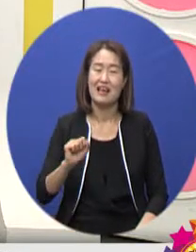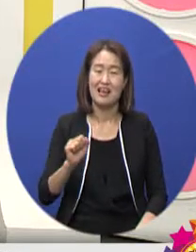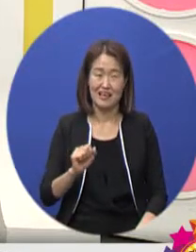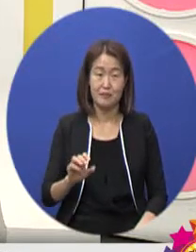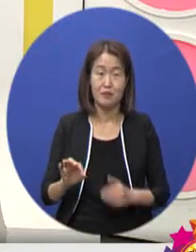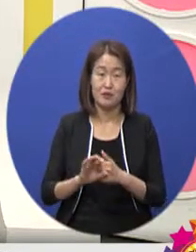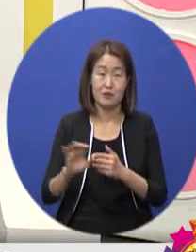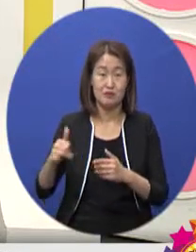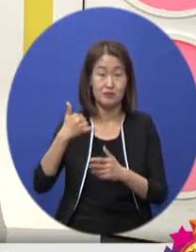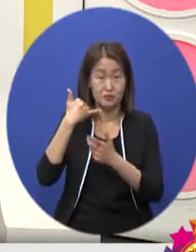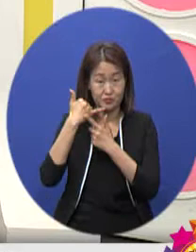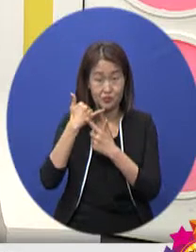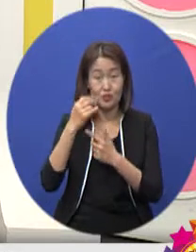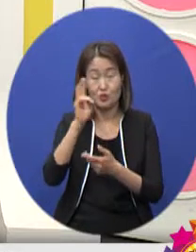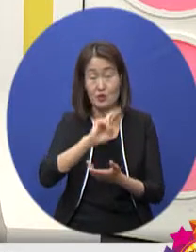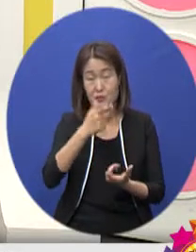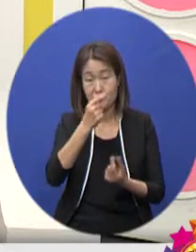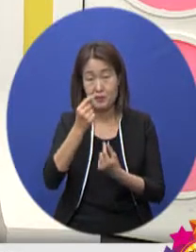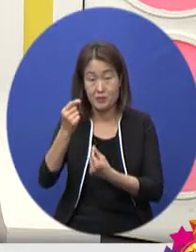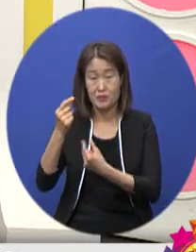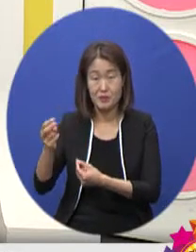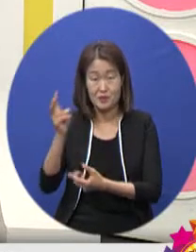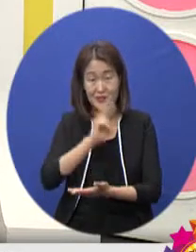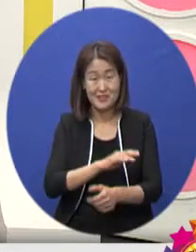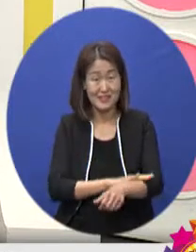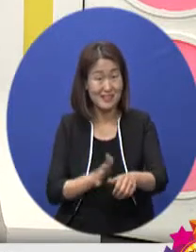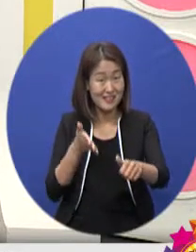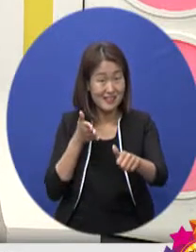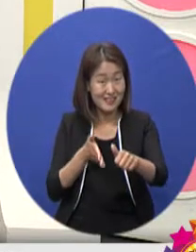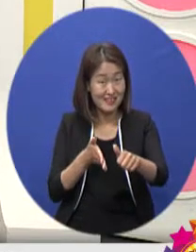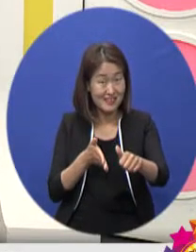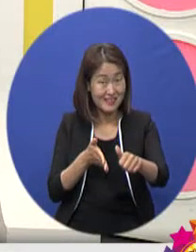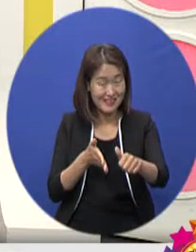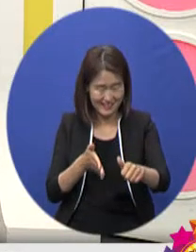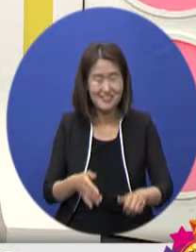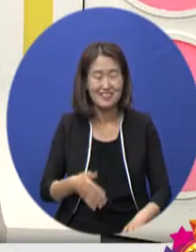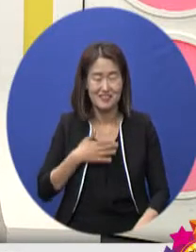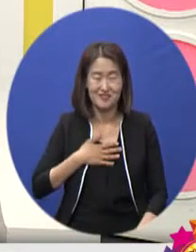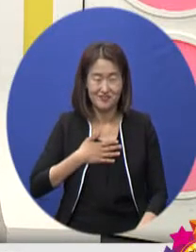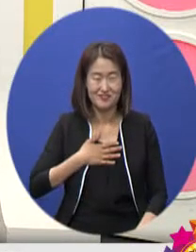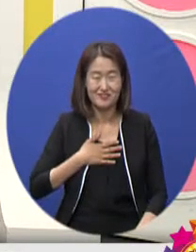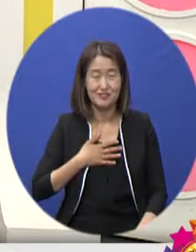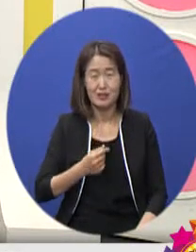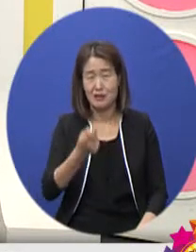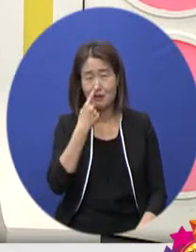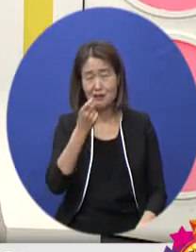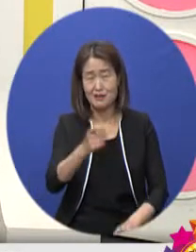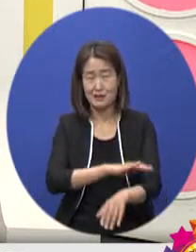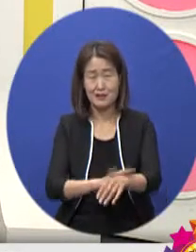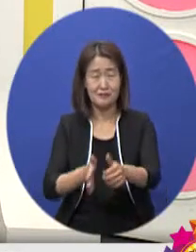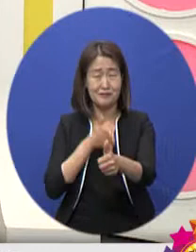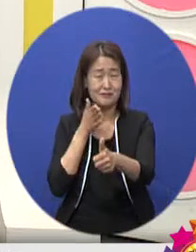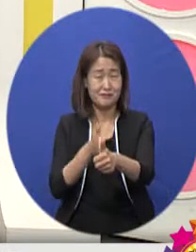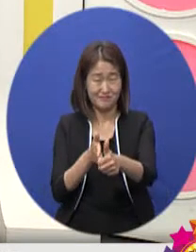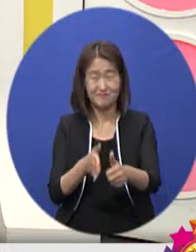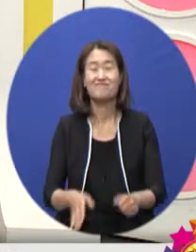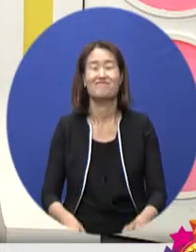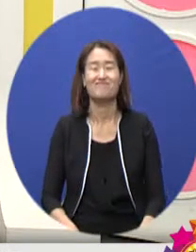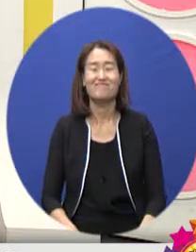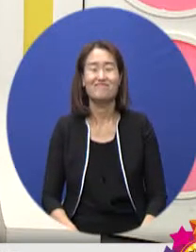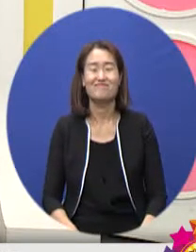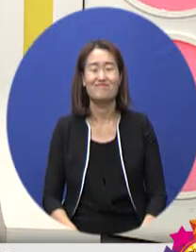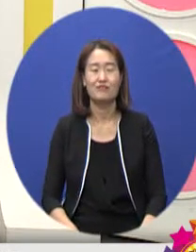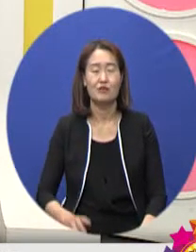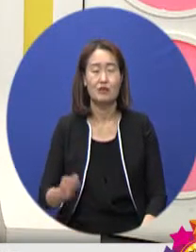그 수학이 맞춰서 노래 잘 불러주시길 바랄게요, 어머니. 예. 네, 네, 멋지게 노래 불러주세요. 네. 네.